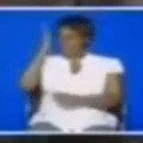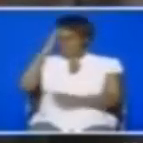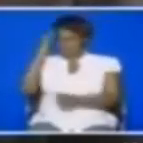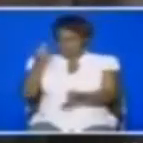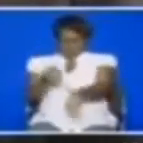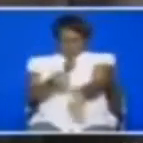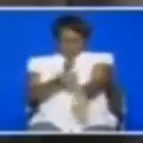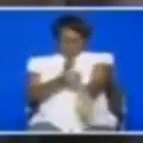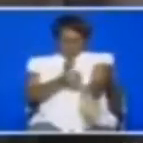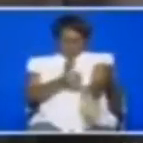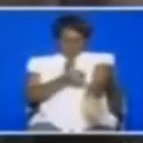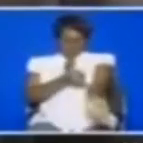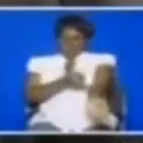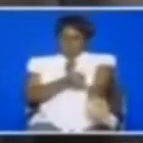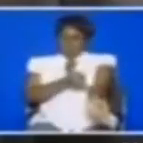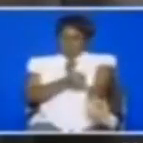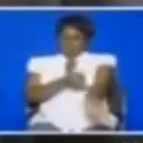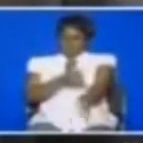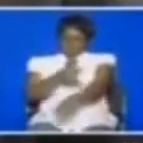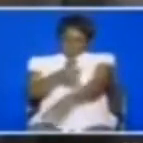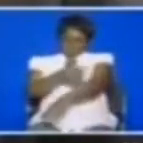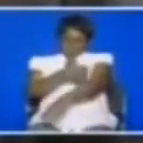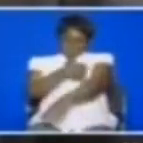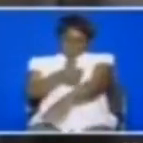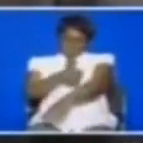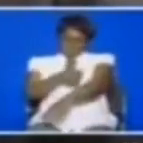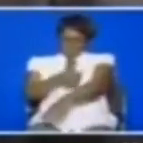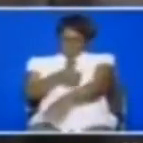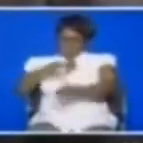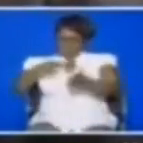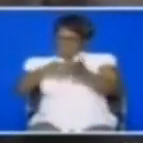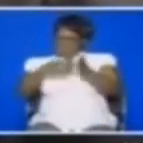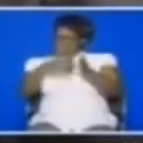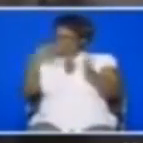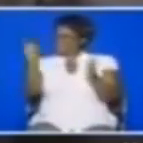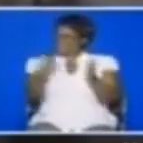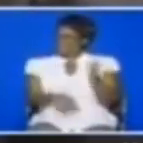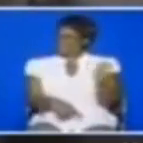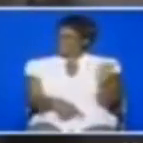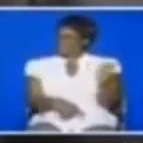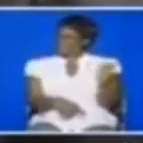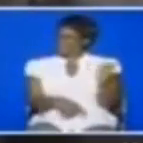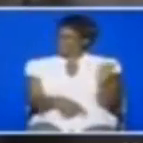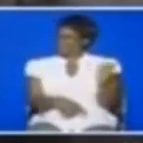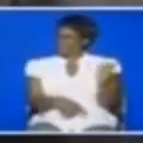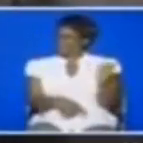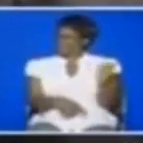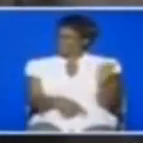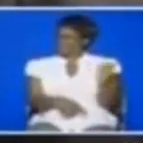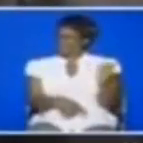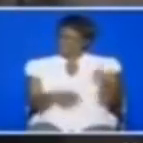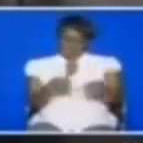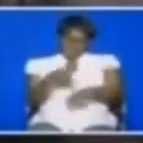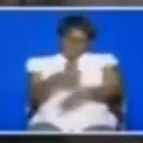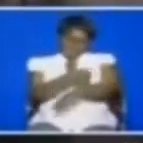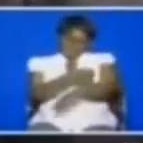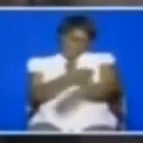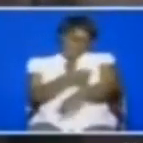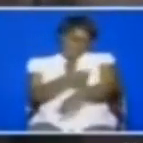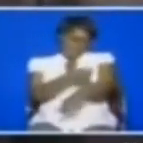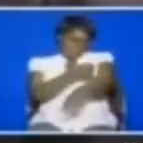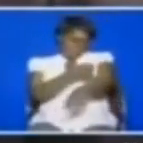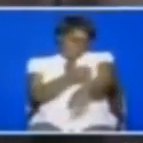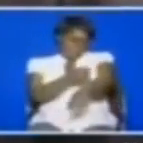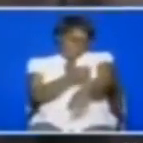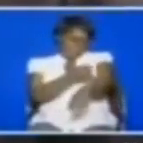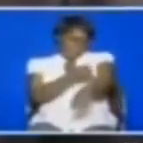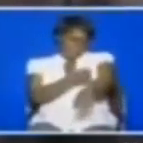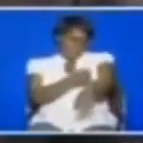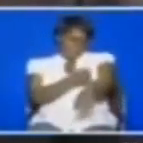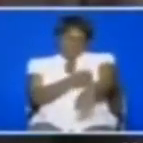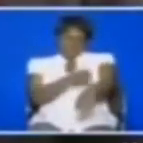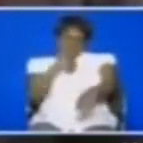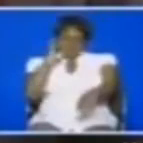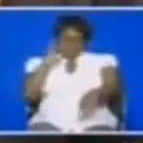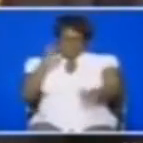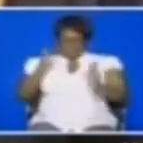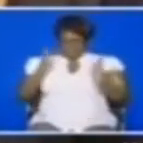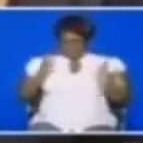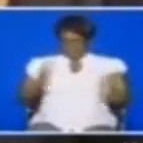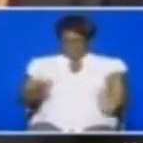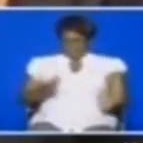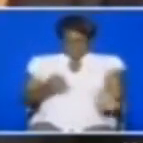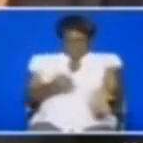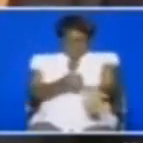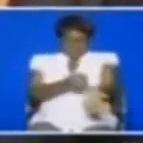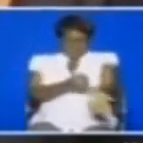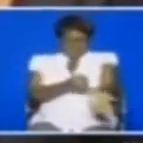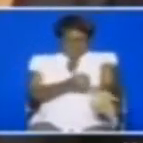tattoo? Tattoo. Ni nini tattoo? Tattoo ni kujichora. Kama sijui umeona mtu